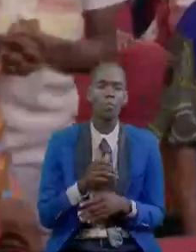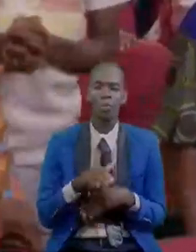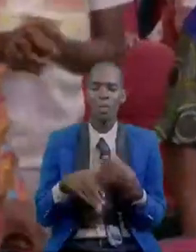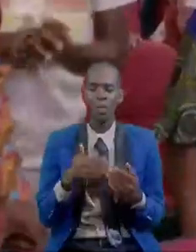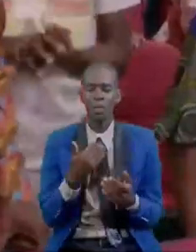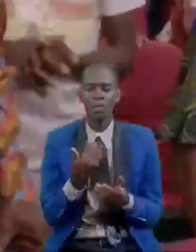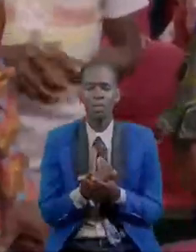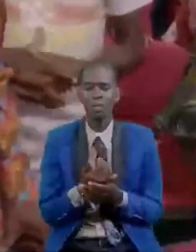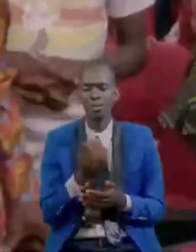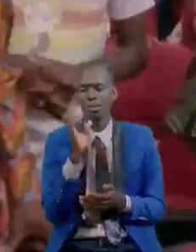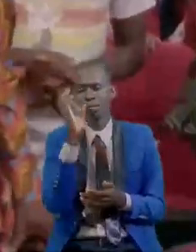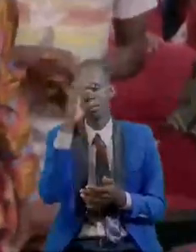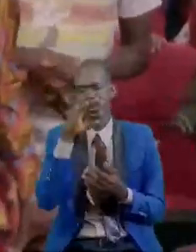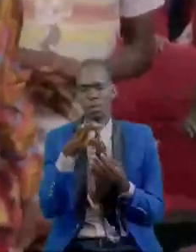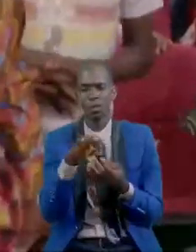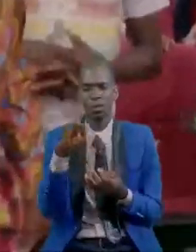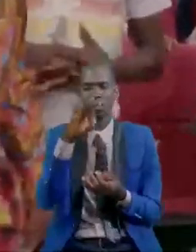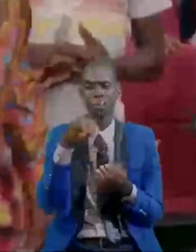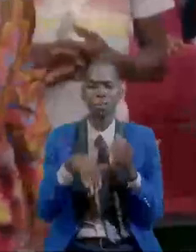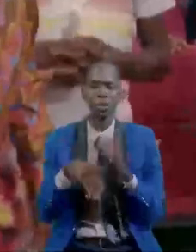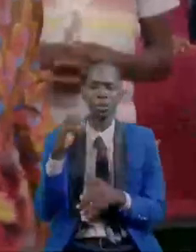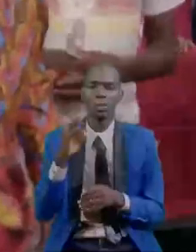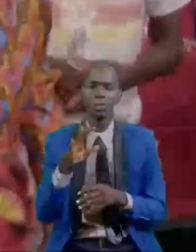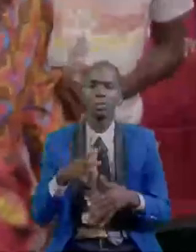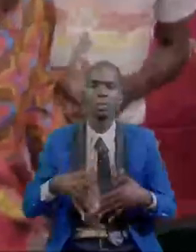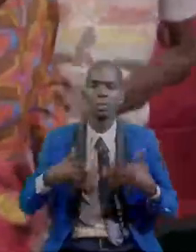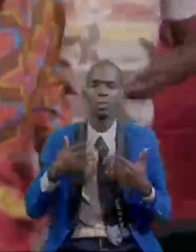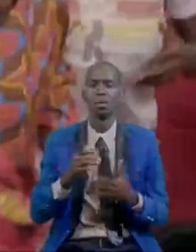Débarrasse-toi des mauvais esprits.